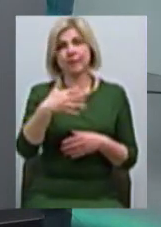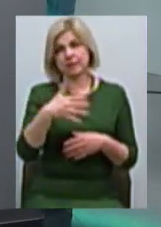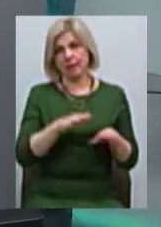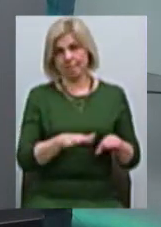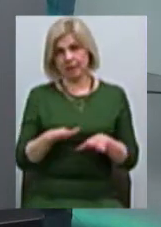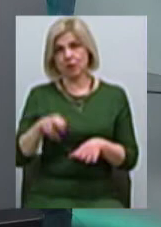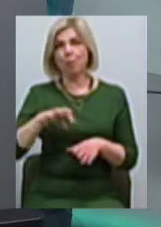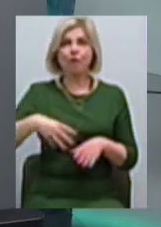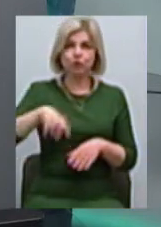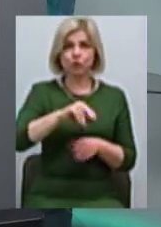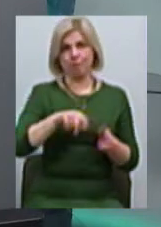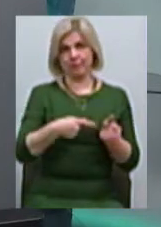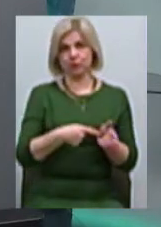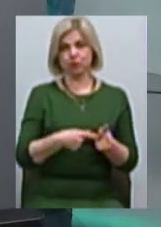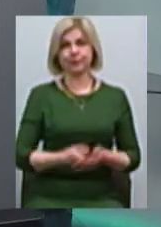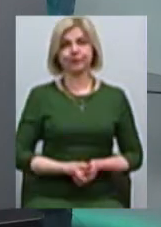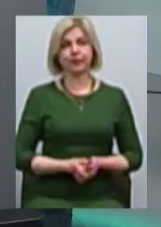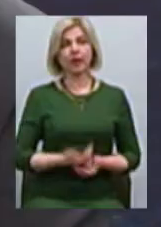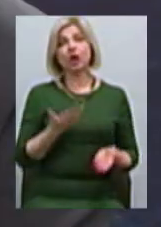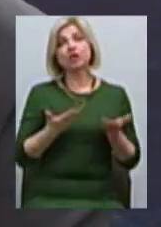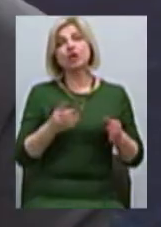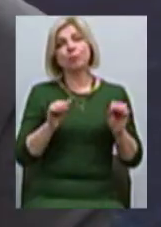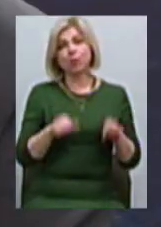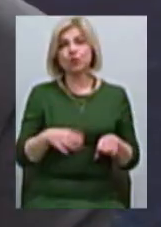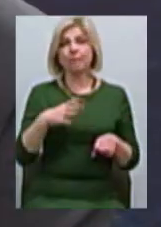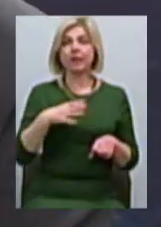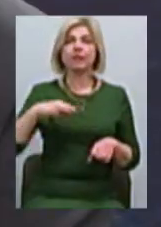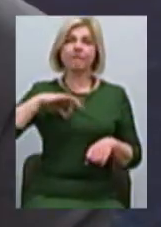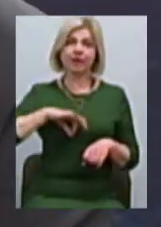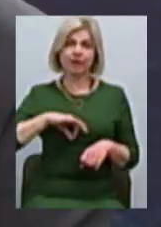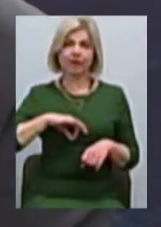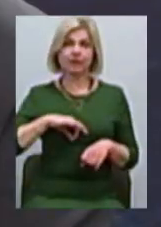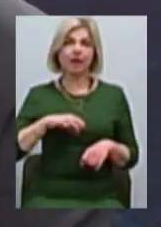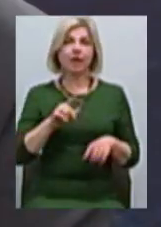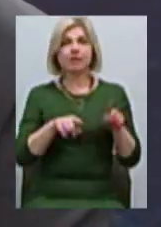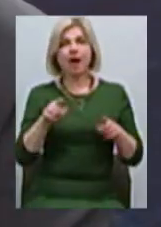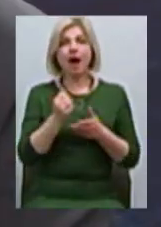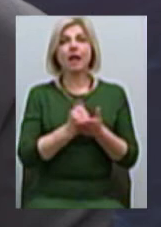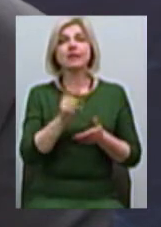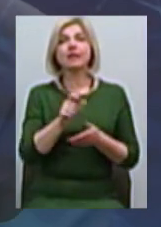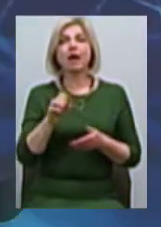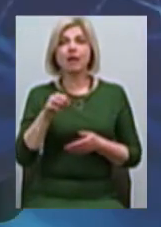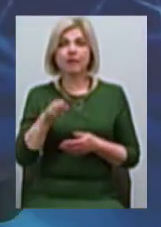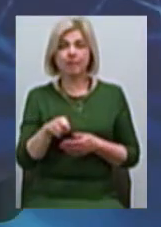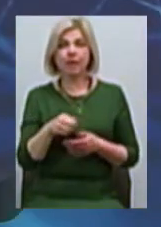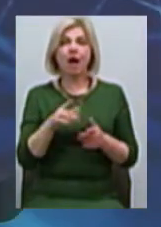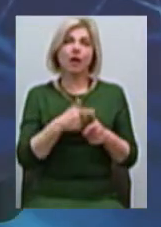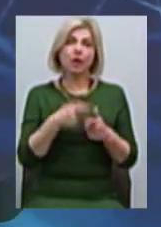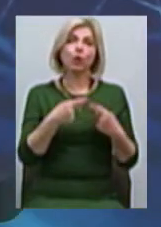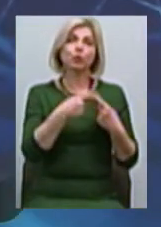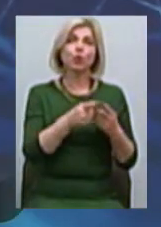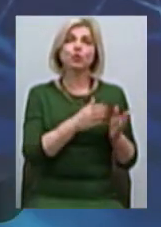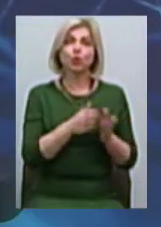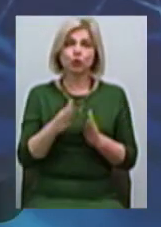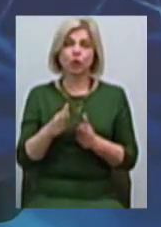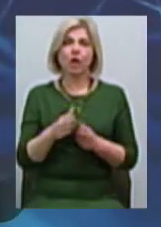місту всьому, якщо так сказати. А чи можуть бути вигідні деяким кандидатам або іншим структурам